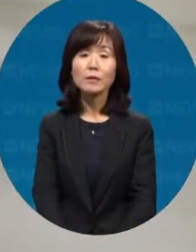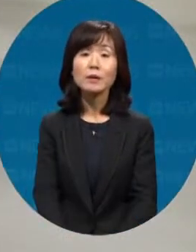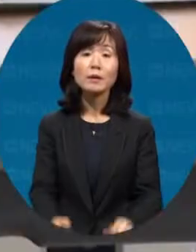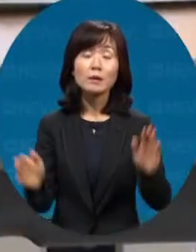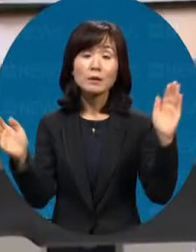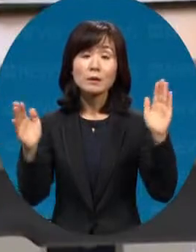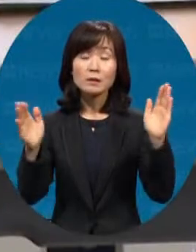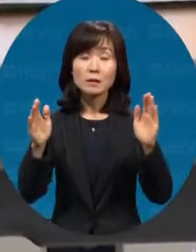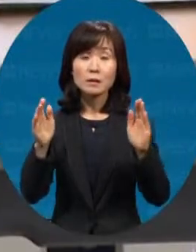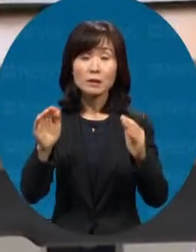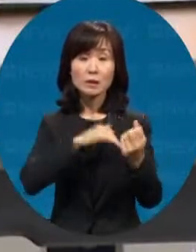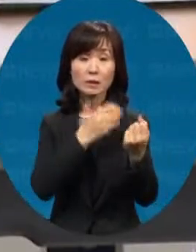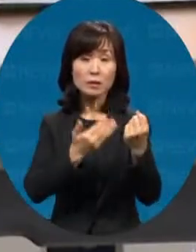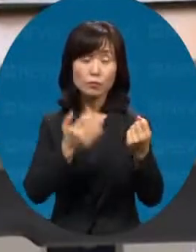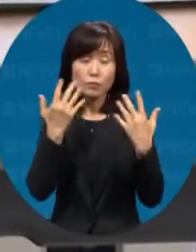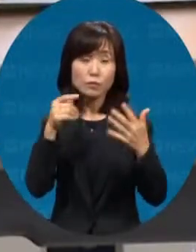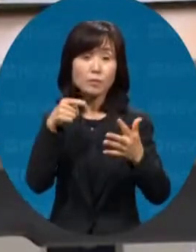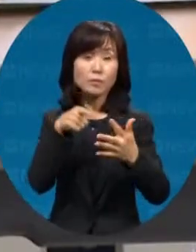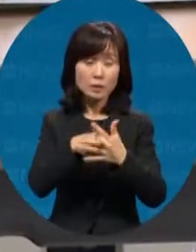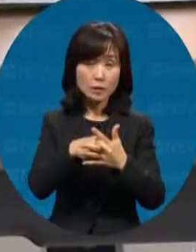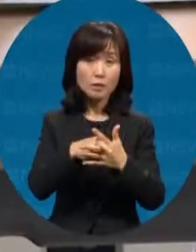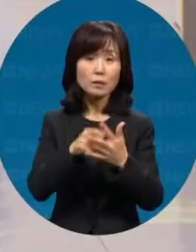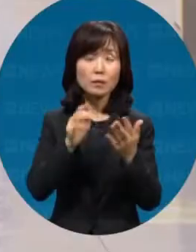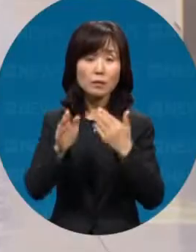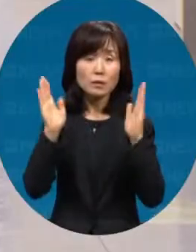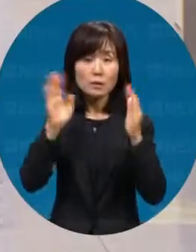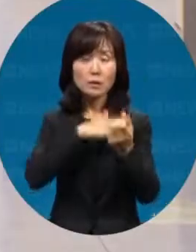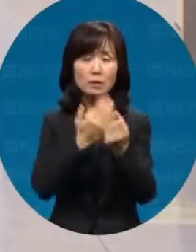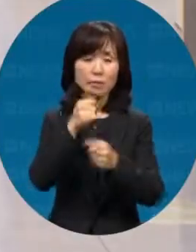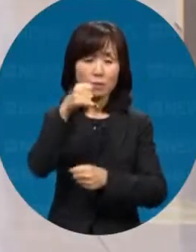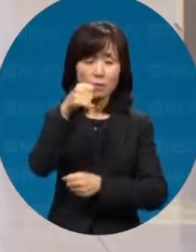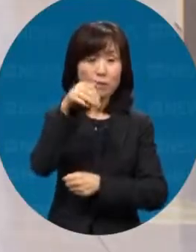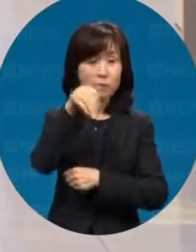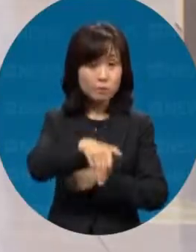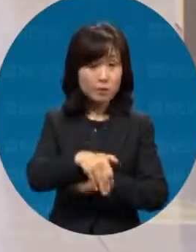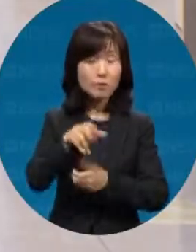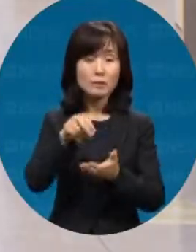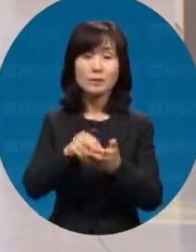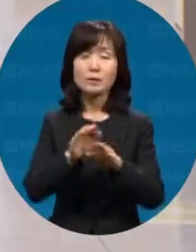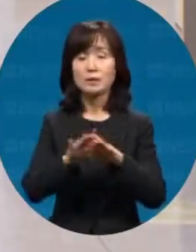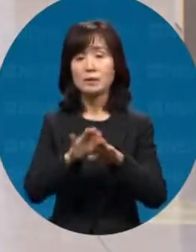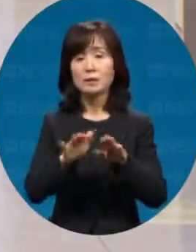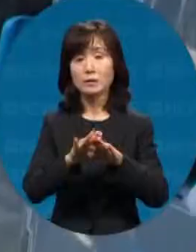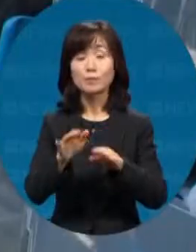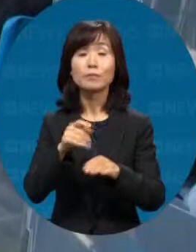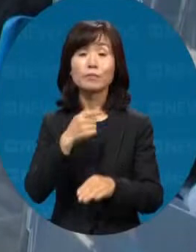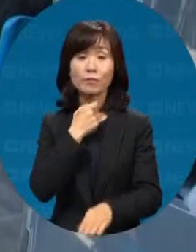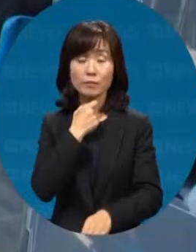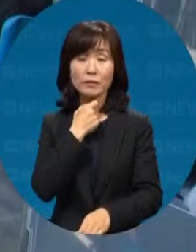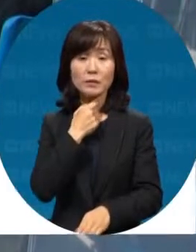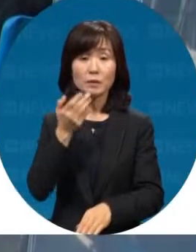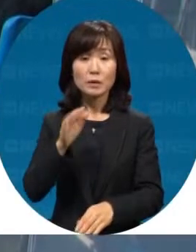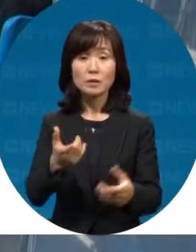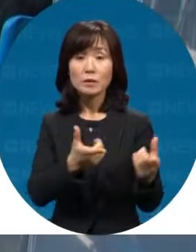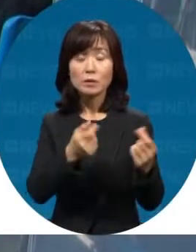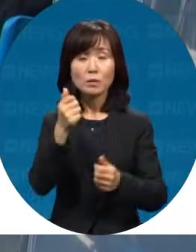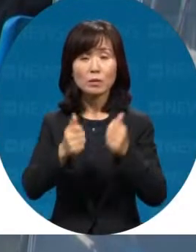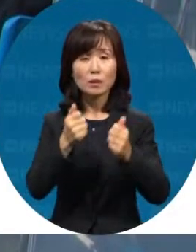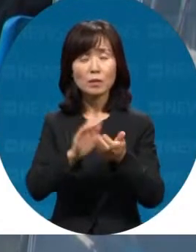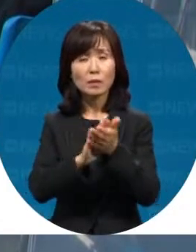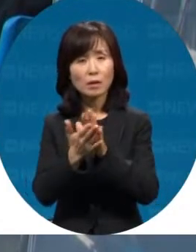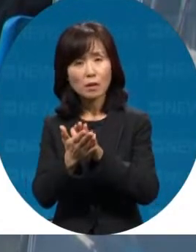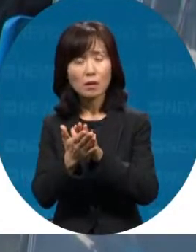학생들의 정확한 수준을 파악해 학력 저하 문제를 개선하겠다는 취지입니다 하지만 일제고사 로 변질돼